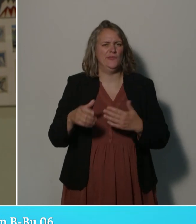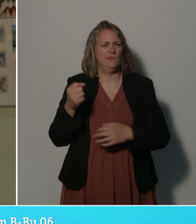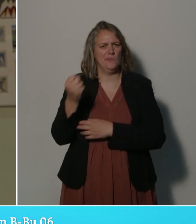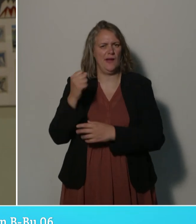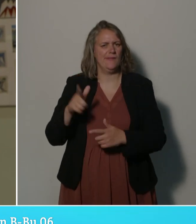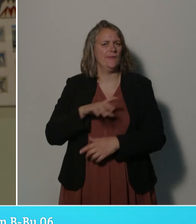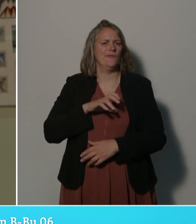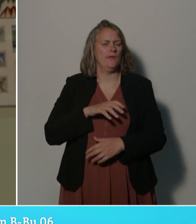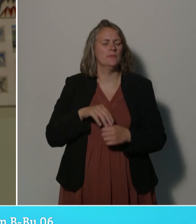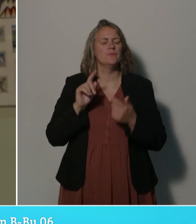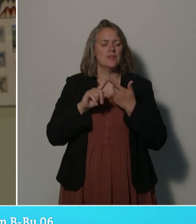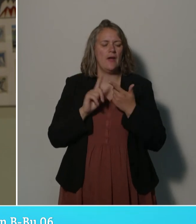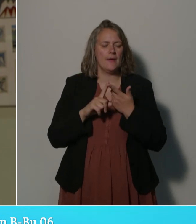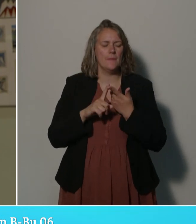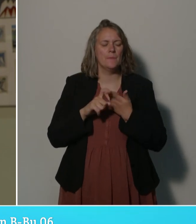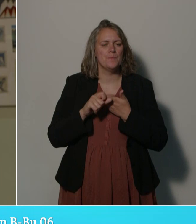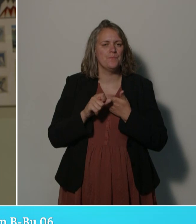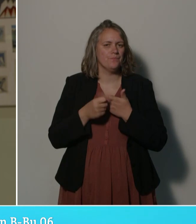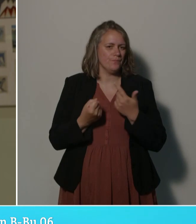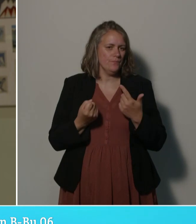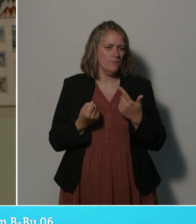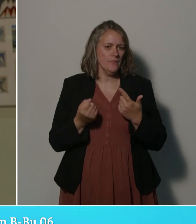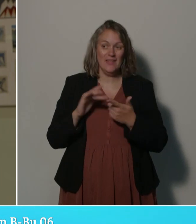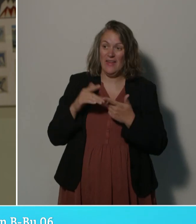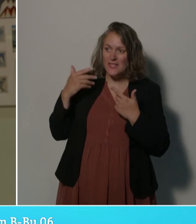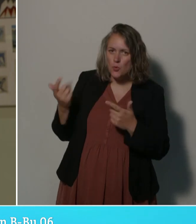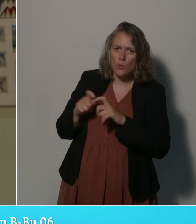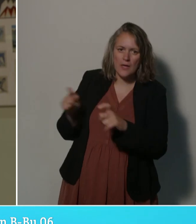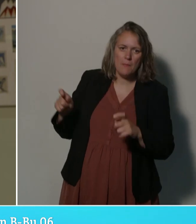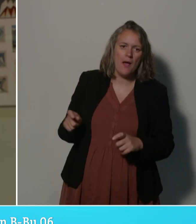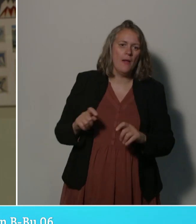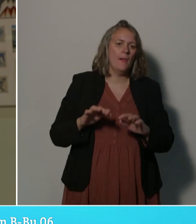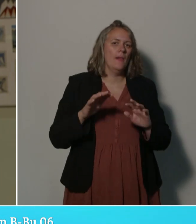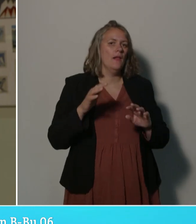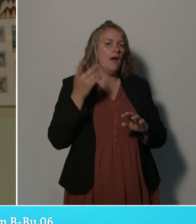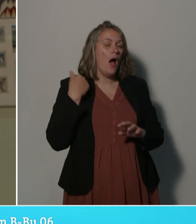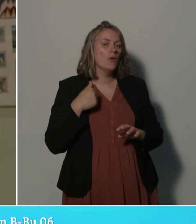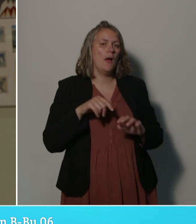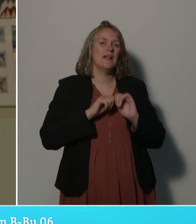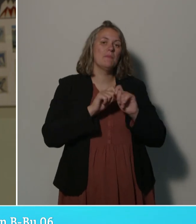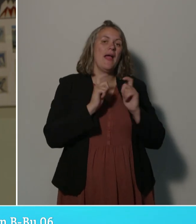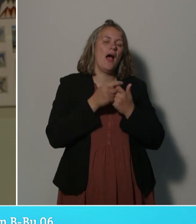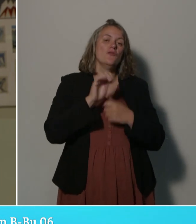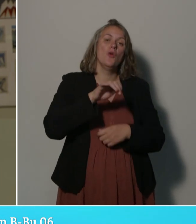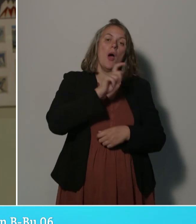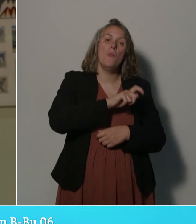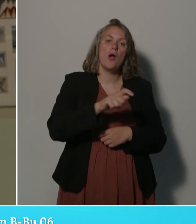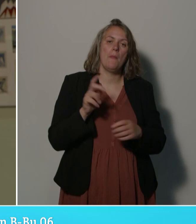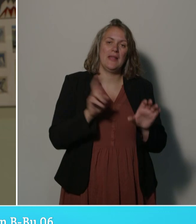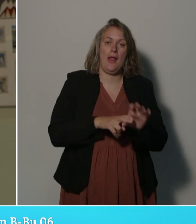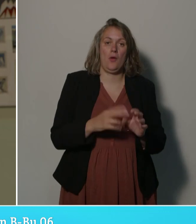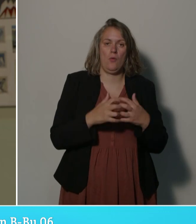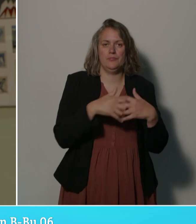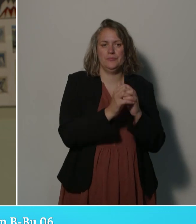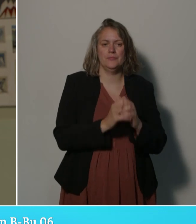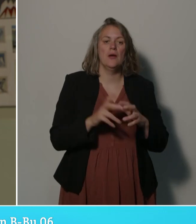Punkt möchte ich in Erinnerung rufen. Unter anderem maßgeblich wegen dieser Geschichte wurde der Beirat für Bürgerbeteiligung ins Leben gerufen, um bei solchen Bauvorhaben